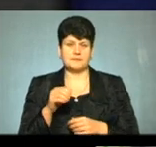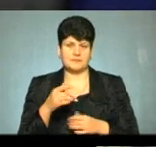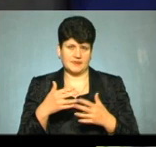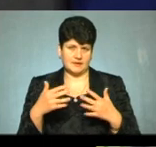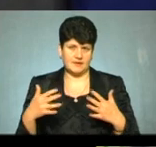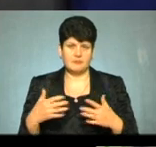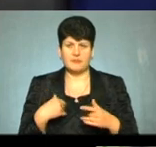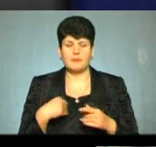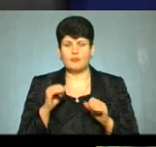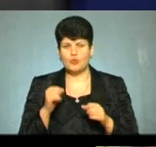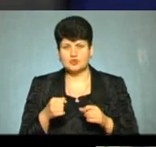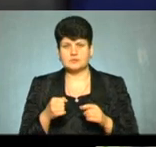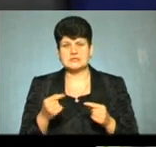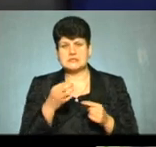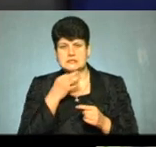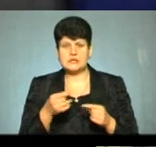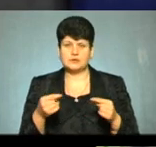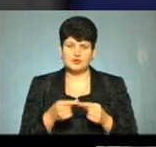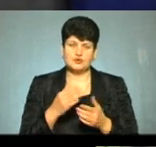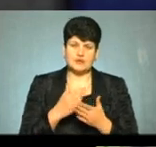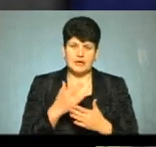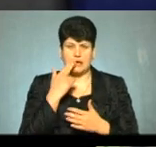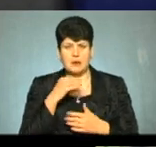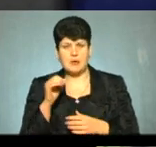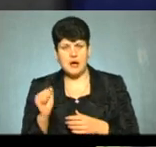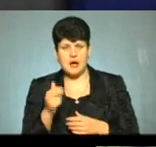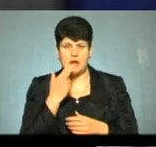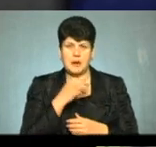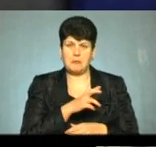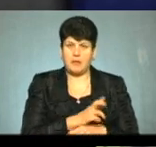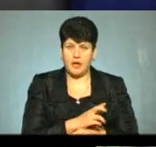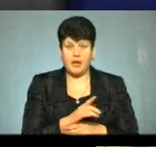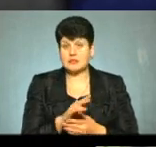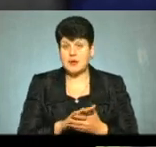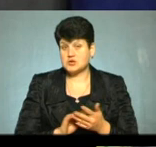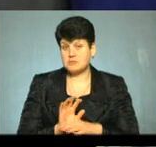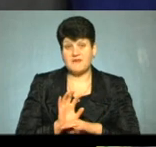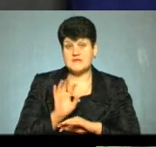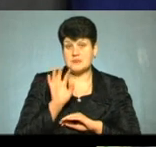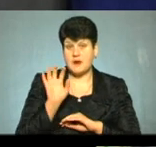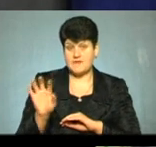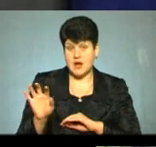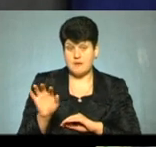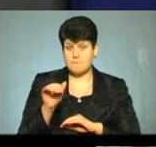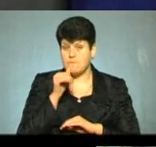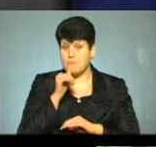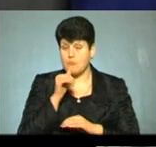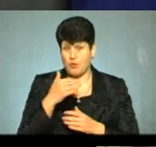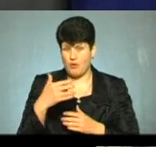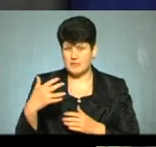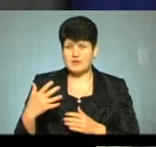виключаємо діагноз грип А чи грип Б. І далі, згідно алгоритму дій, ми відправляємо пробу